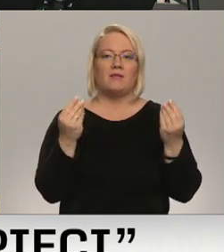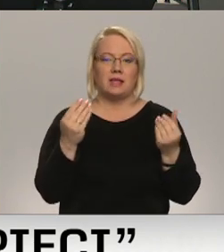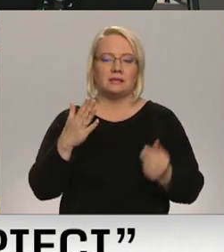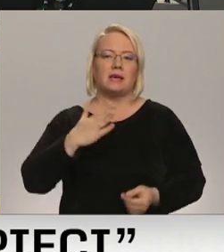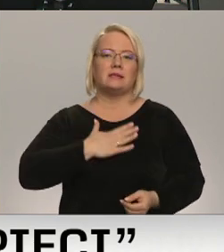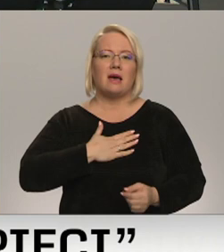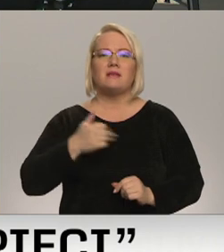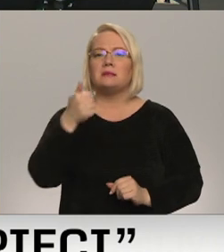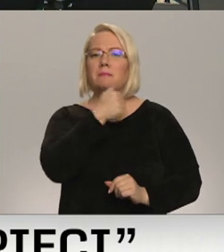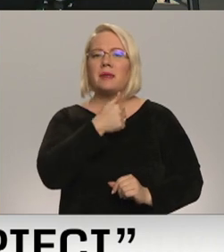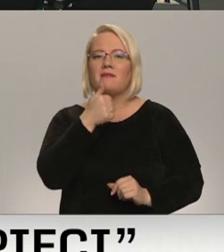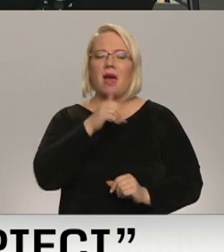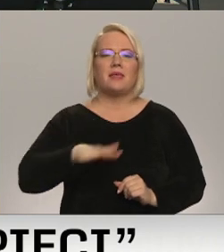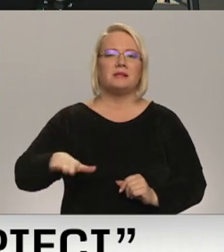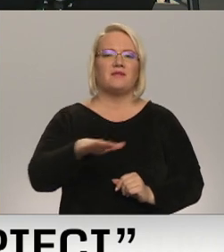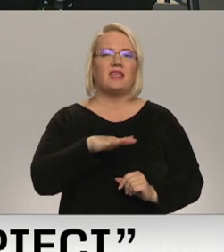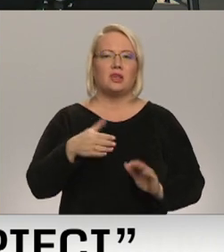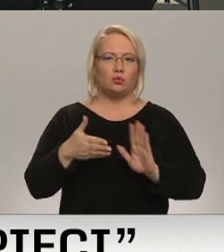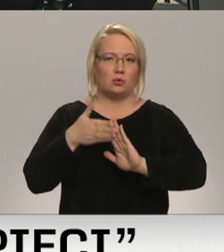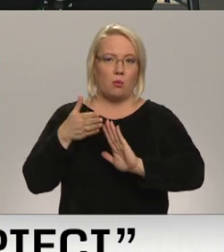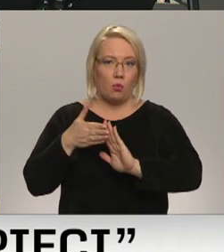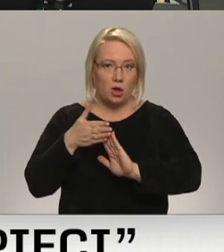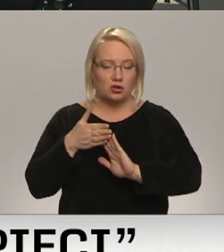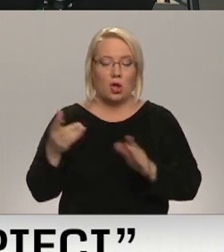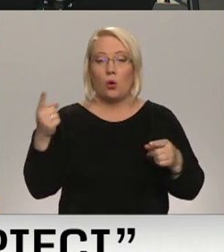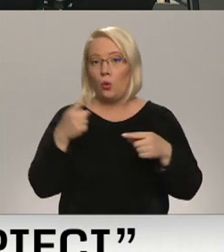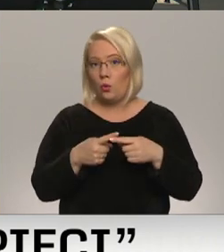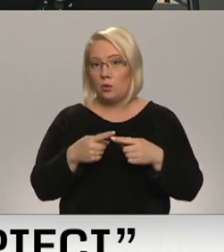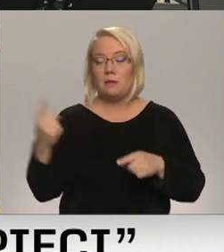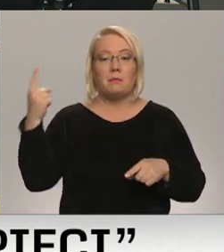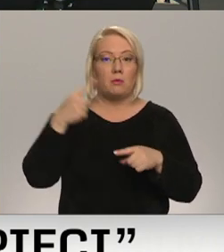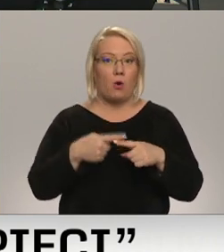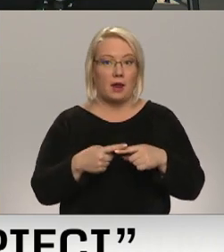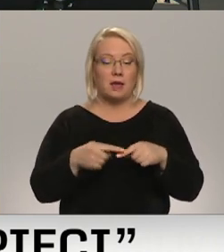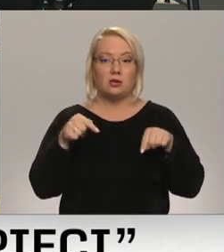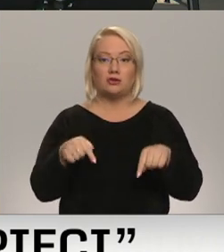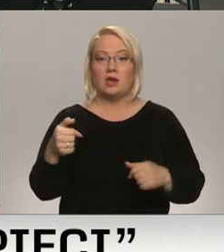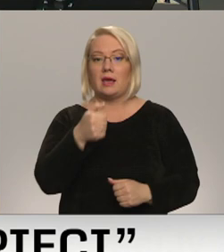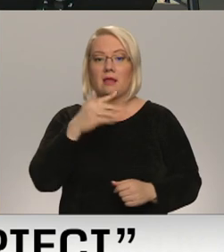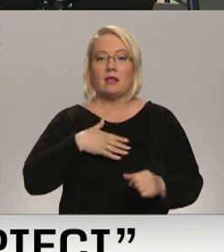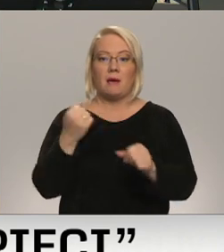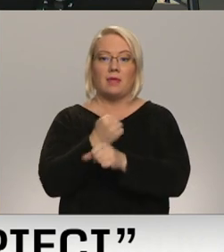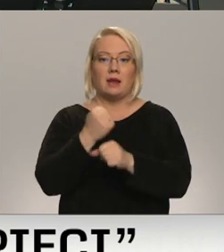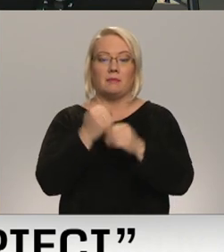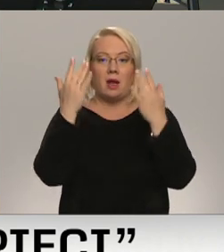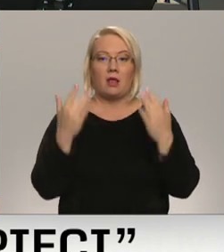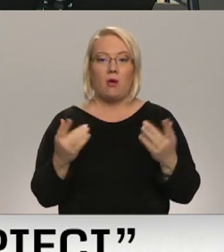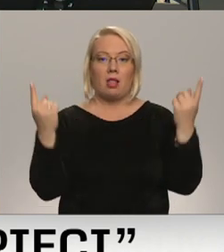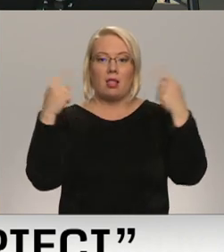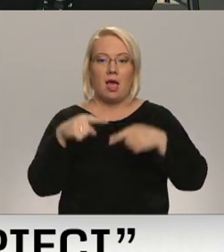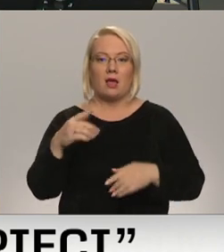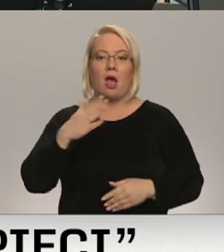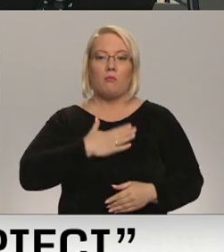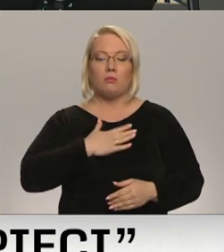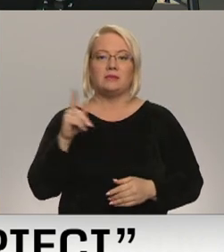savas privātās vides uzlabošanai. Un pirmo reizi šī gada labdarības maratona dod 5 laikā mums